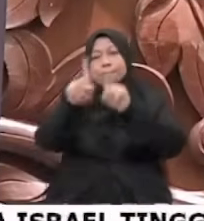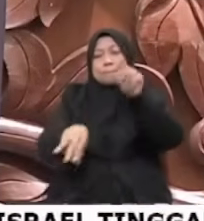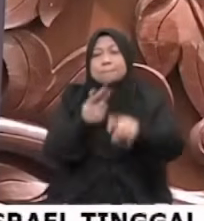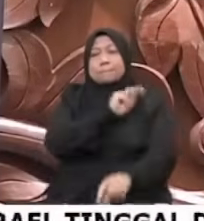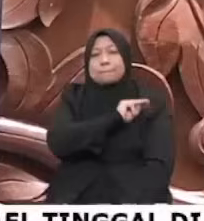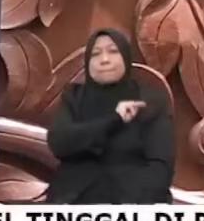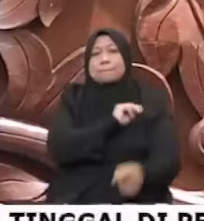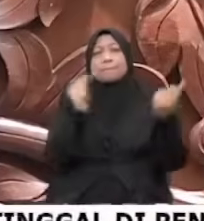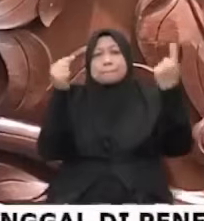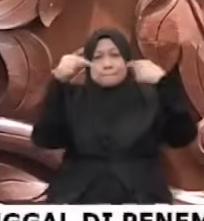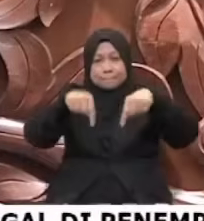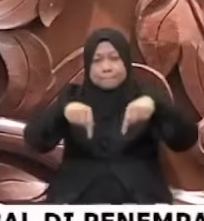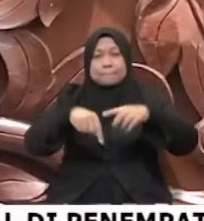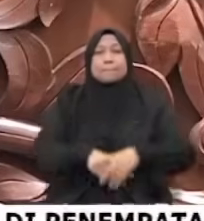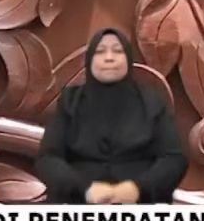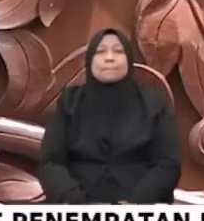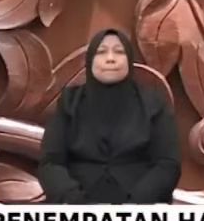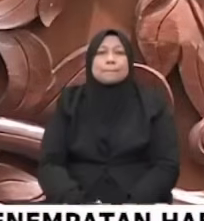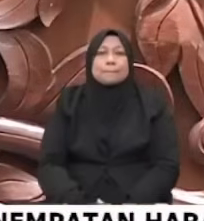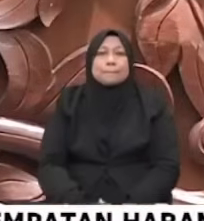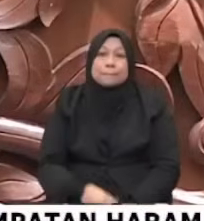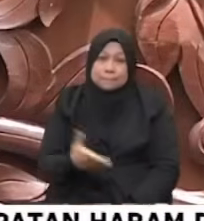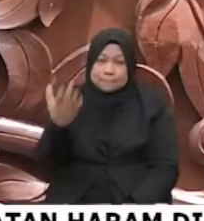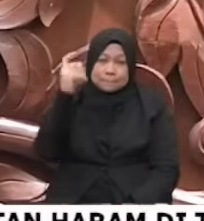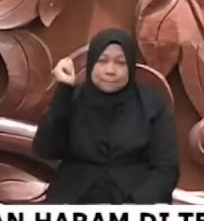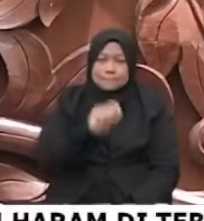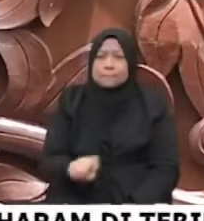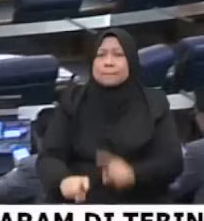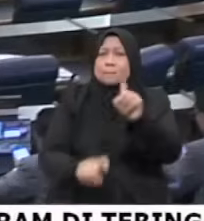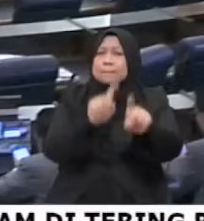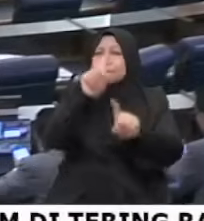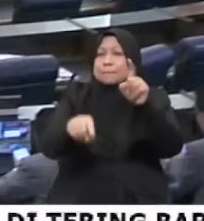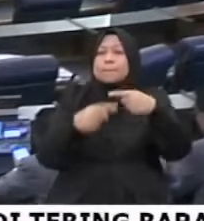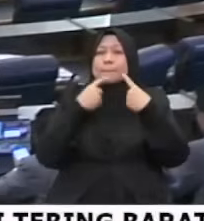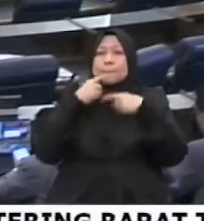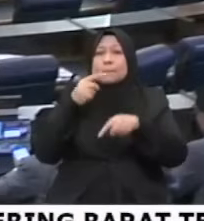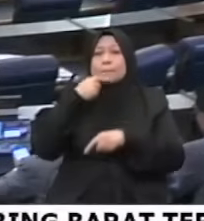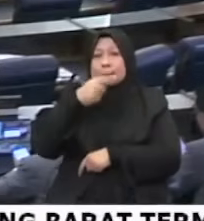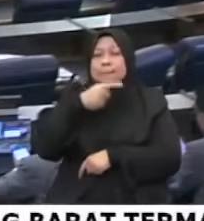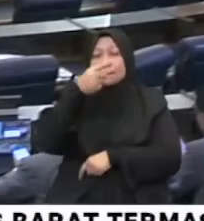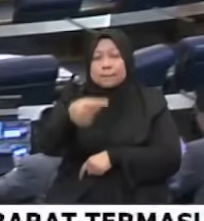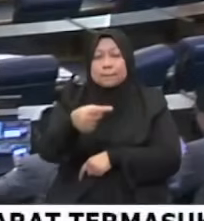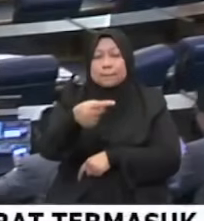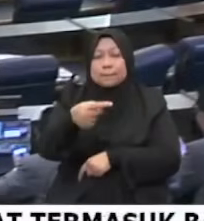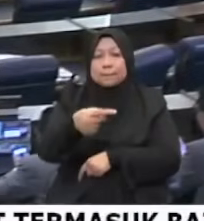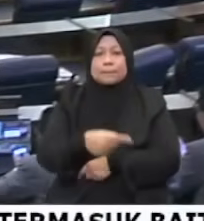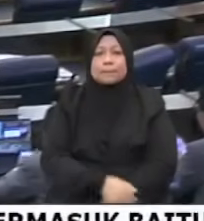ini silakan menteri se besa pertanyaan-pertanyaan bagi jawab